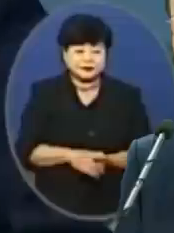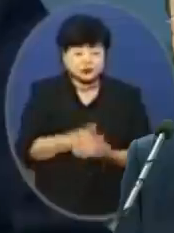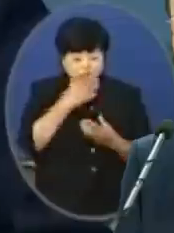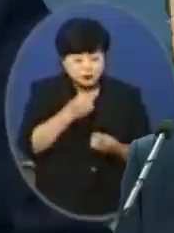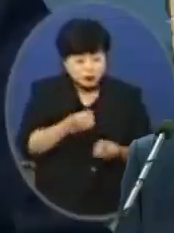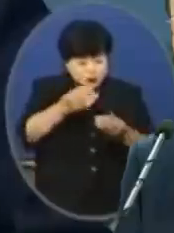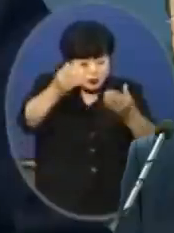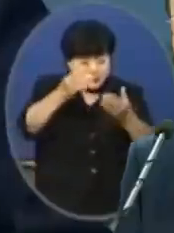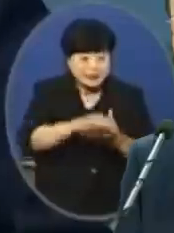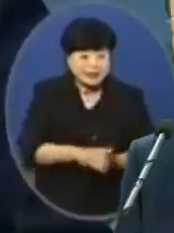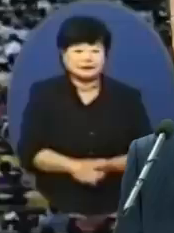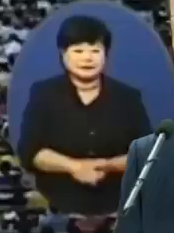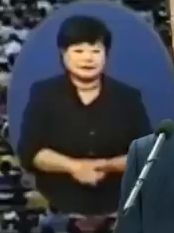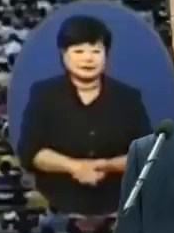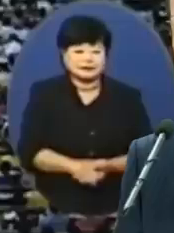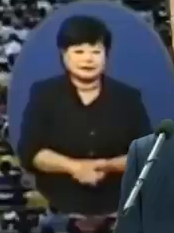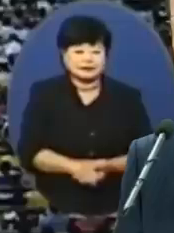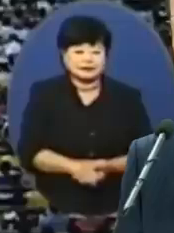축원합니다.